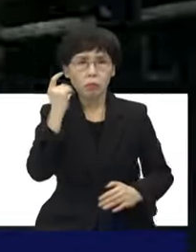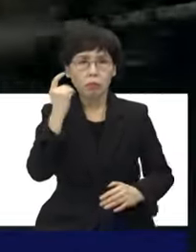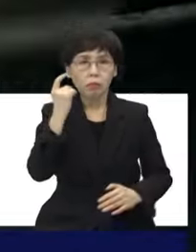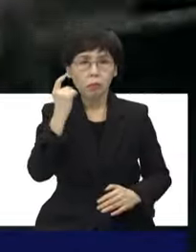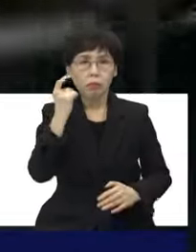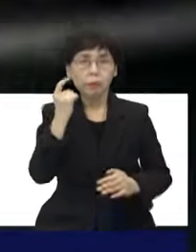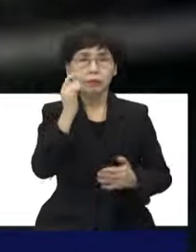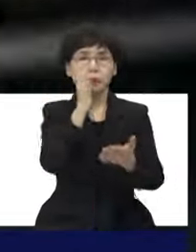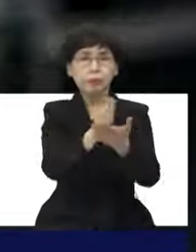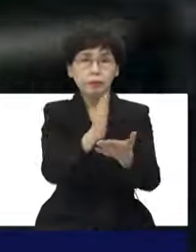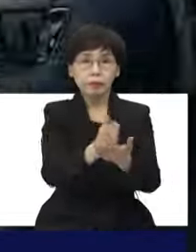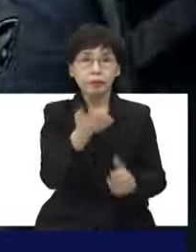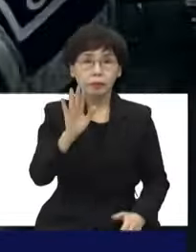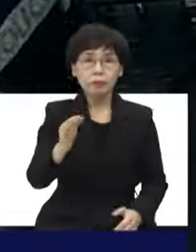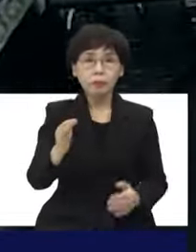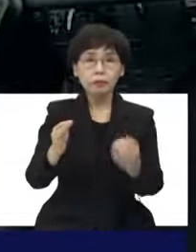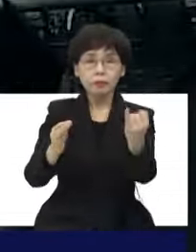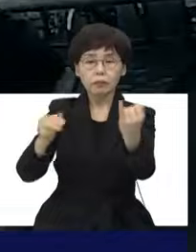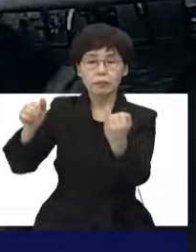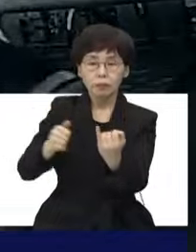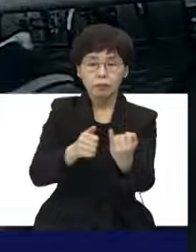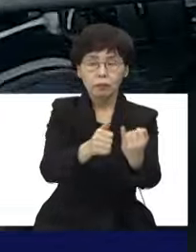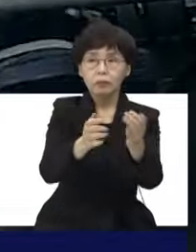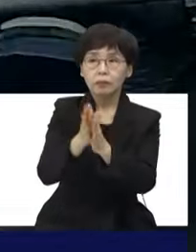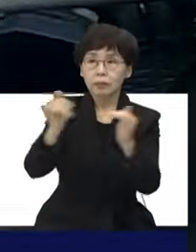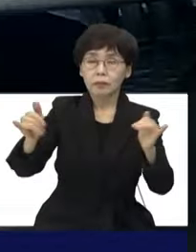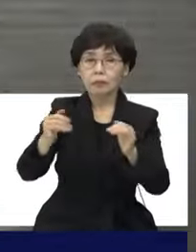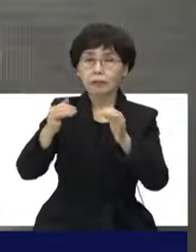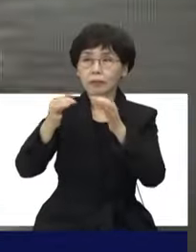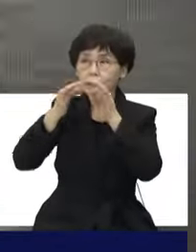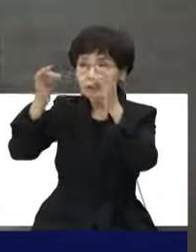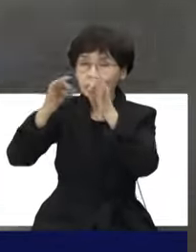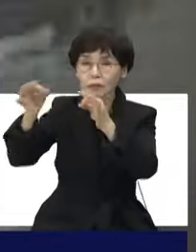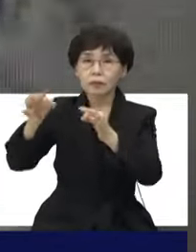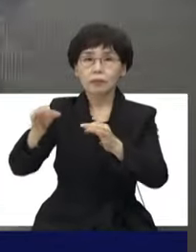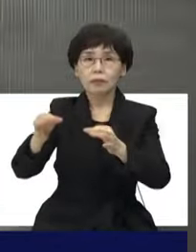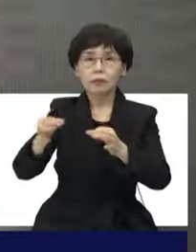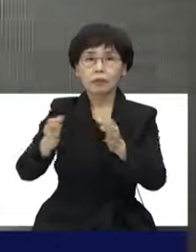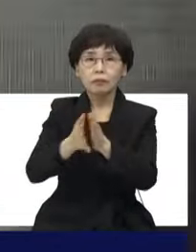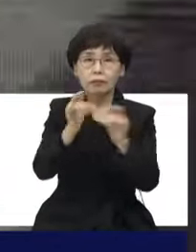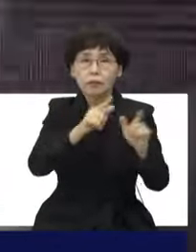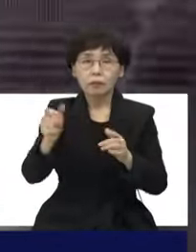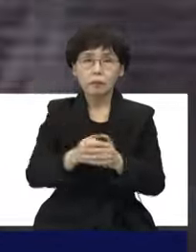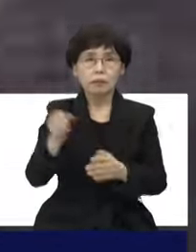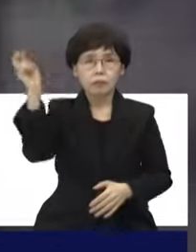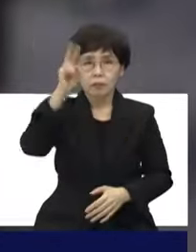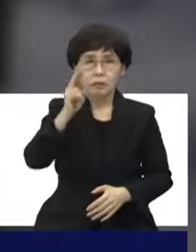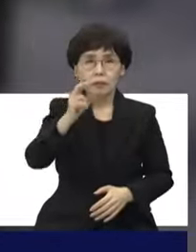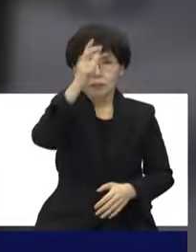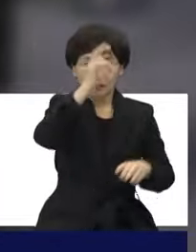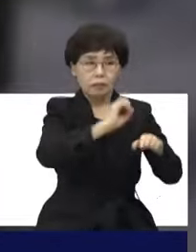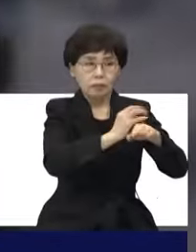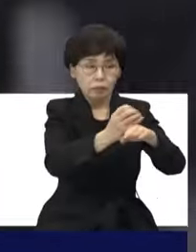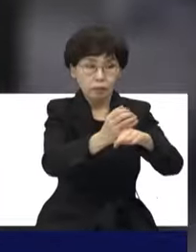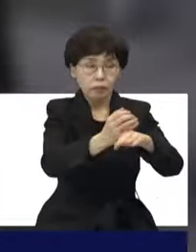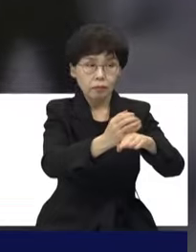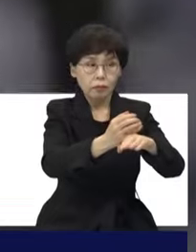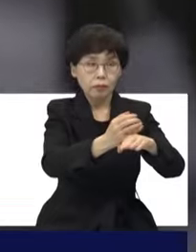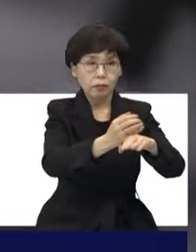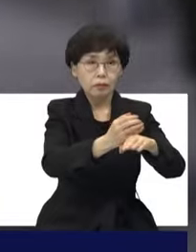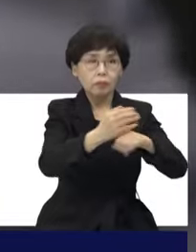건데요. 여성을 계속 쫓으면서 시민들을 불러 모았고 시민들 또한 마침 지나가던 순찰차를 세워 도움이 필요한